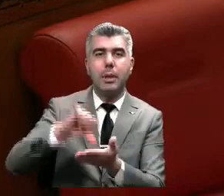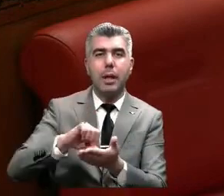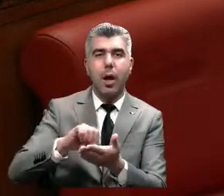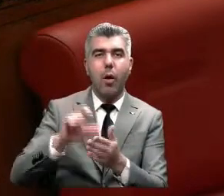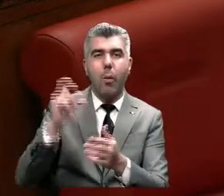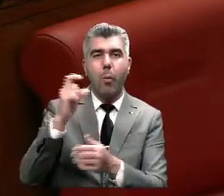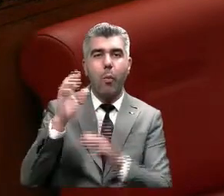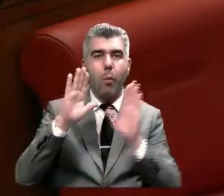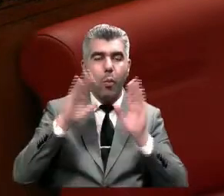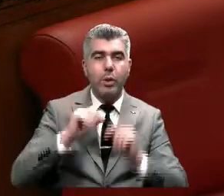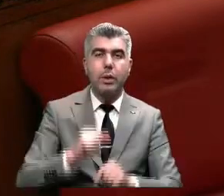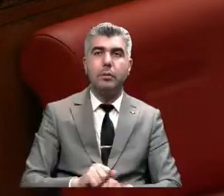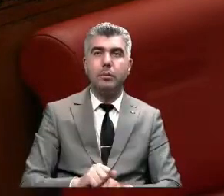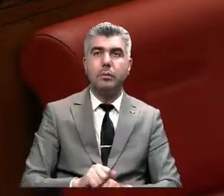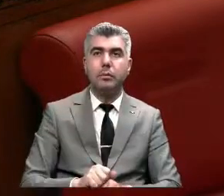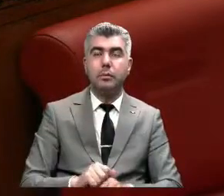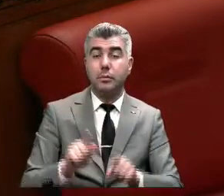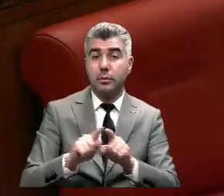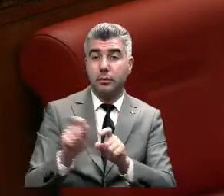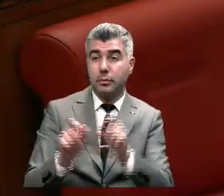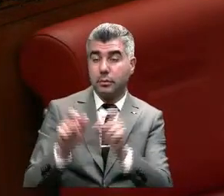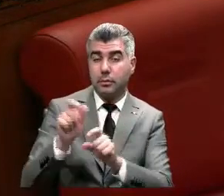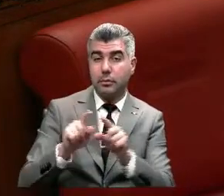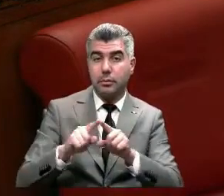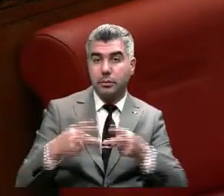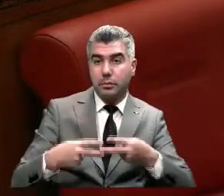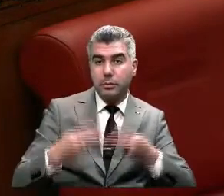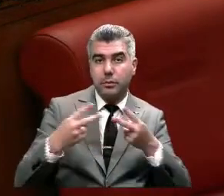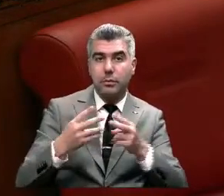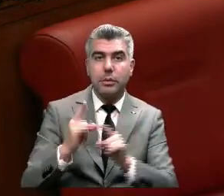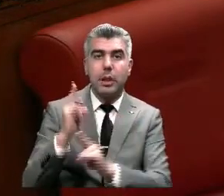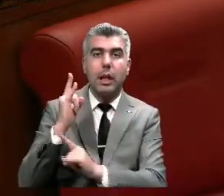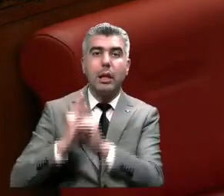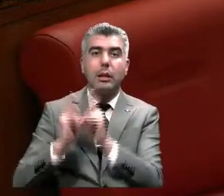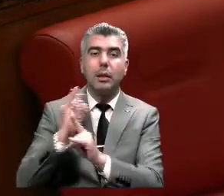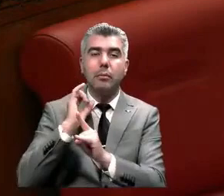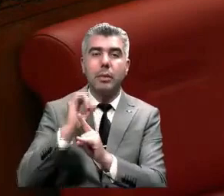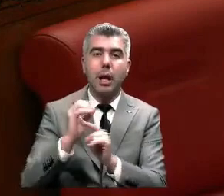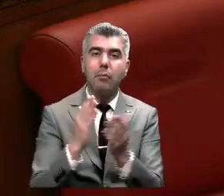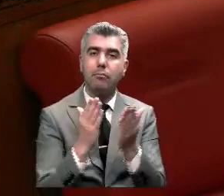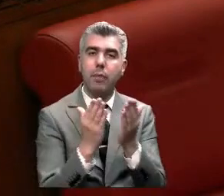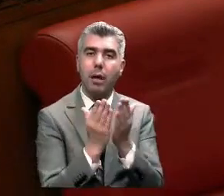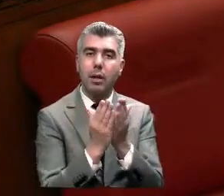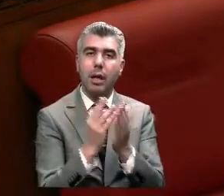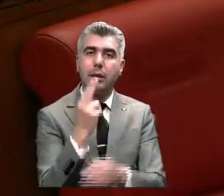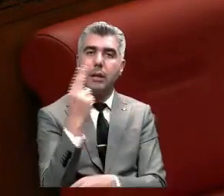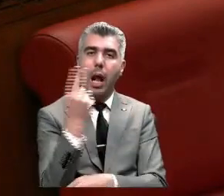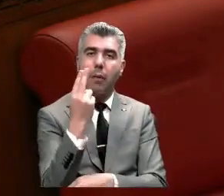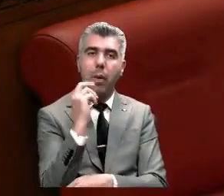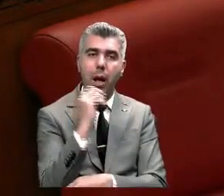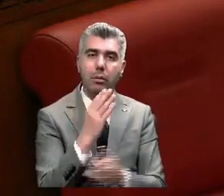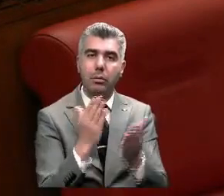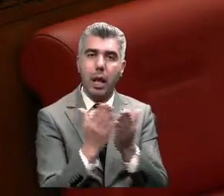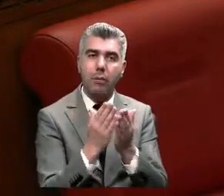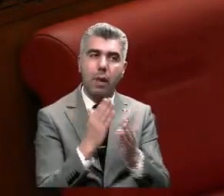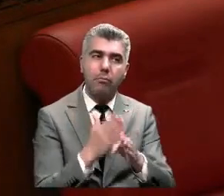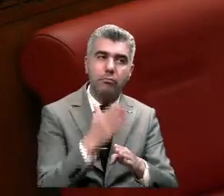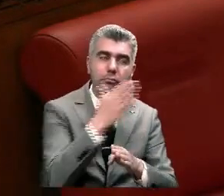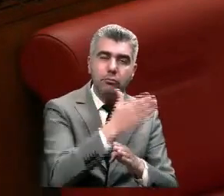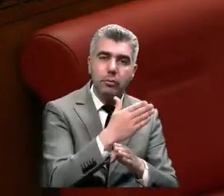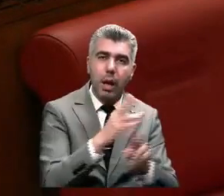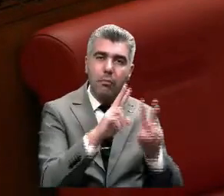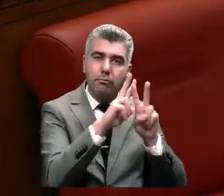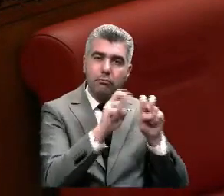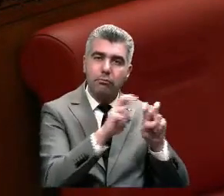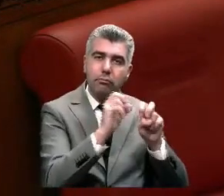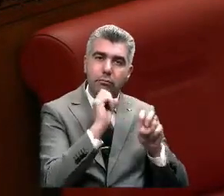الفريق التقني بتوظيف مجموعة من خريجي أكاديمية الفنون التقليدية التابعة لهذه المؤسسة، والوزارة عازمة على تكثيف